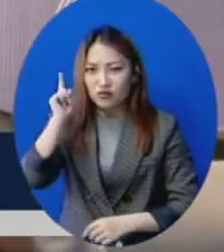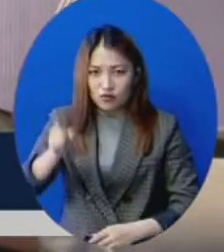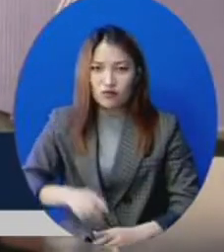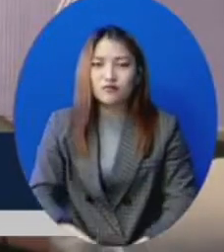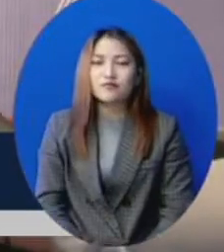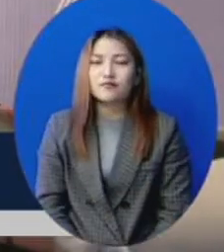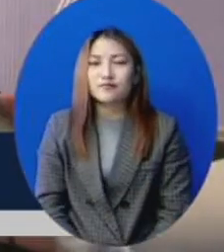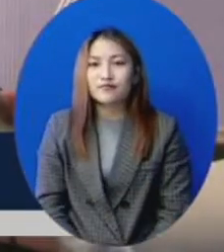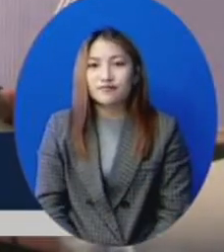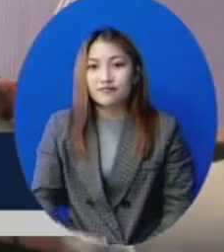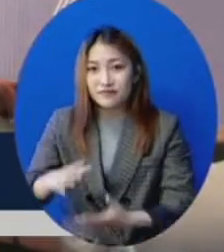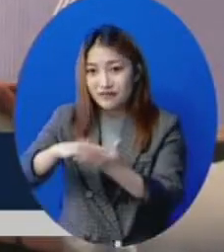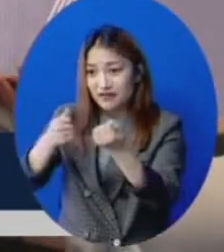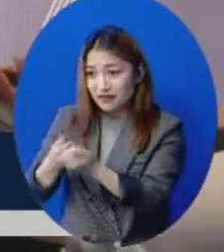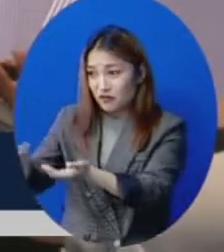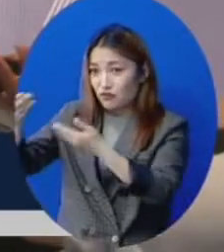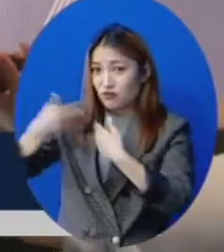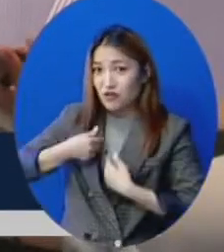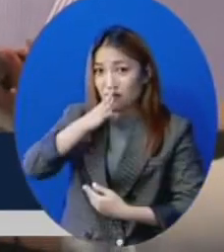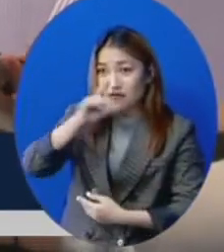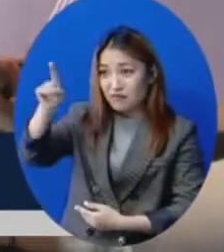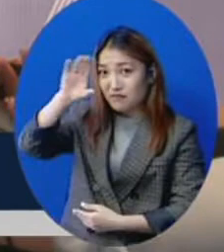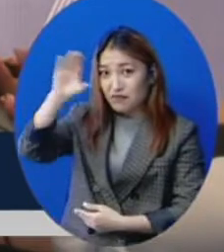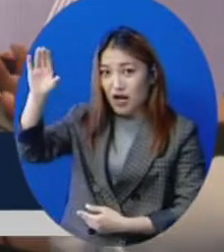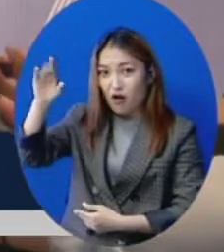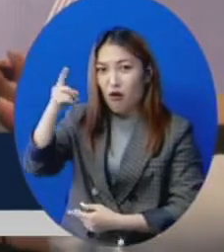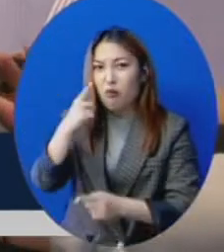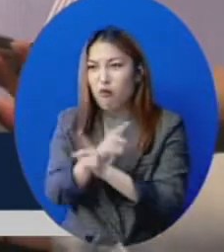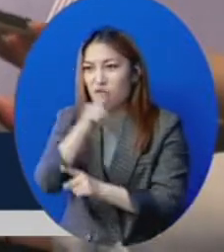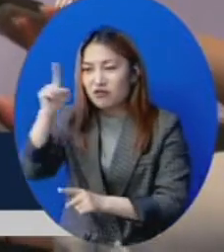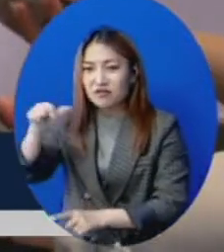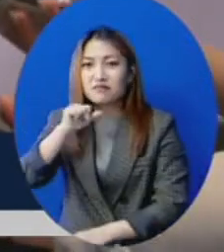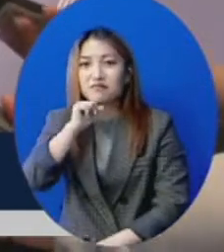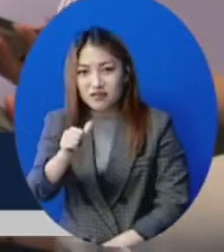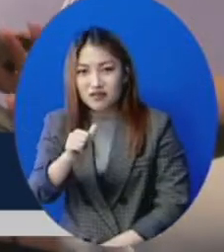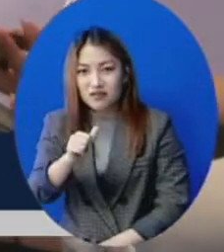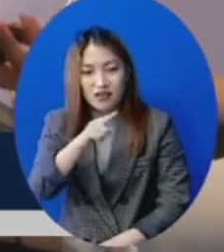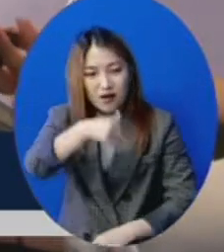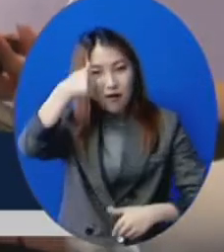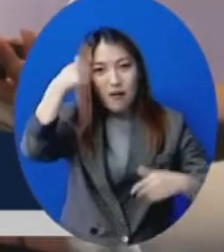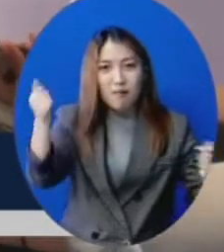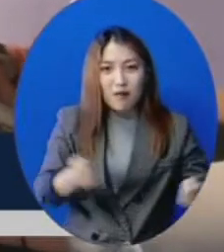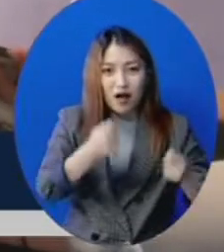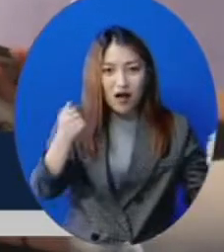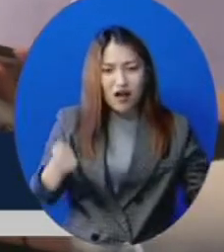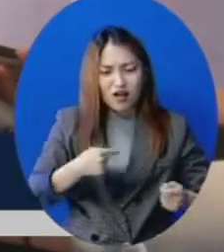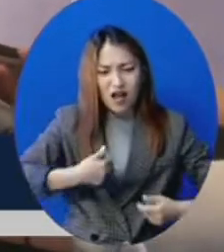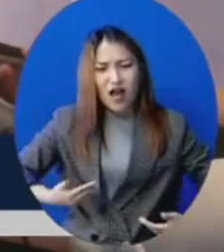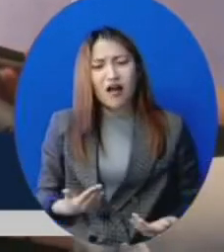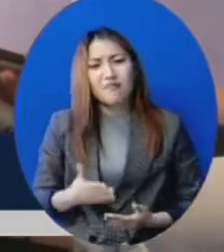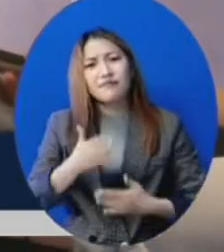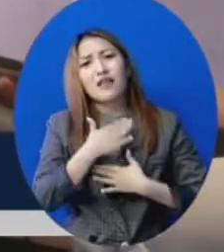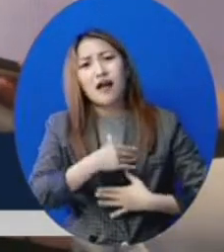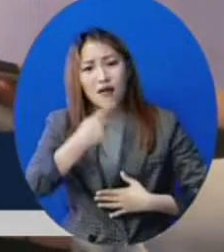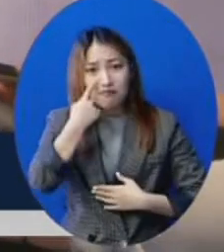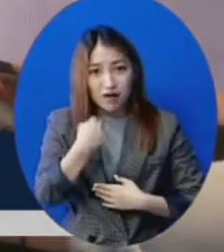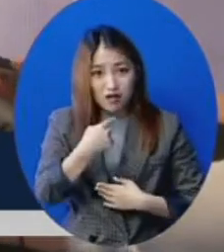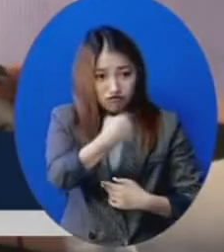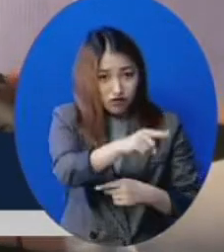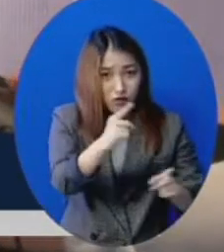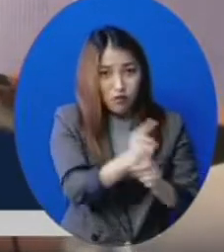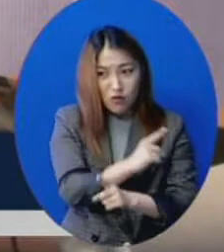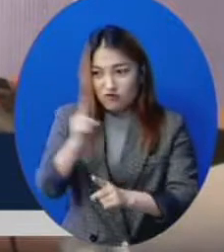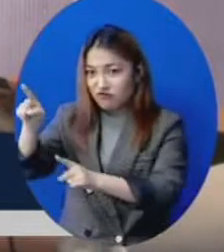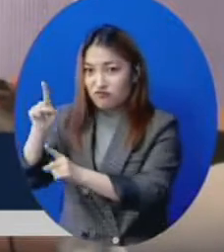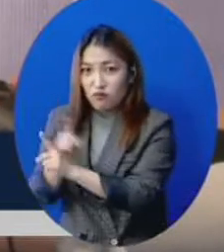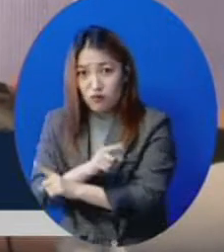Хөрөнгө оруулмаар байгаа хөрөнгө оруулагчид ямар ч буруу байхгүй, тэрний зөв. А нутгтай хайтайхан амьдмаар байгаа малчинд ямар ч буруу байхгүй, тэрний зөв байхгүй юу? Тэгэхээр